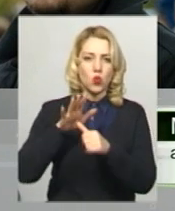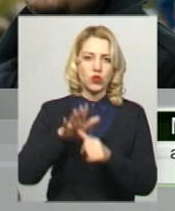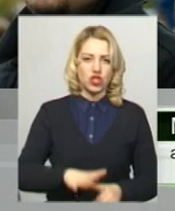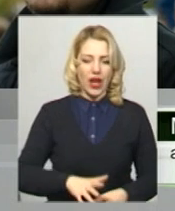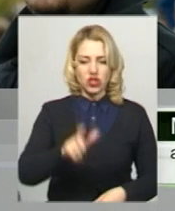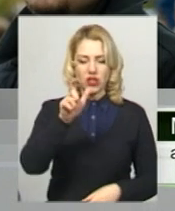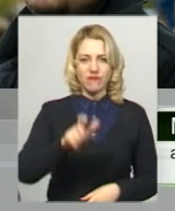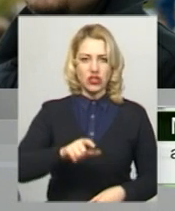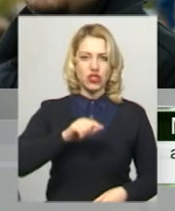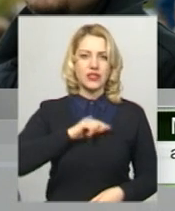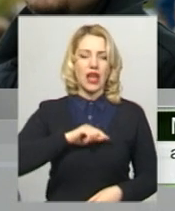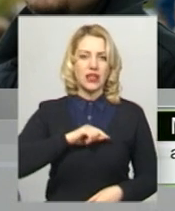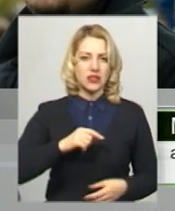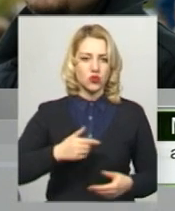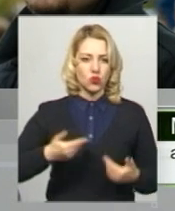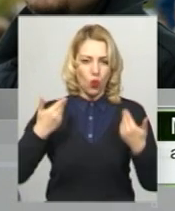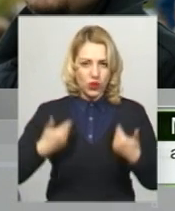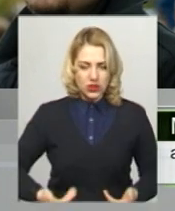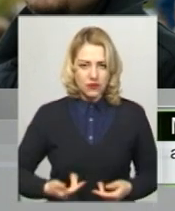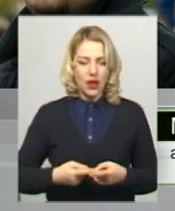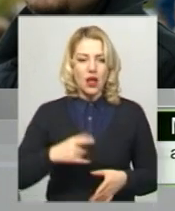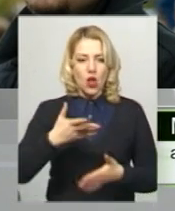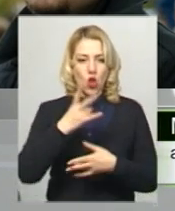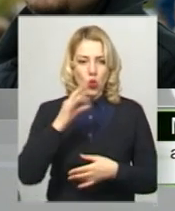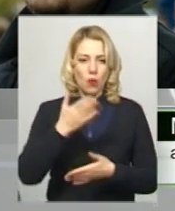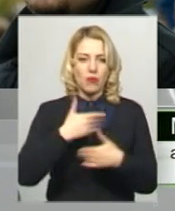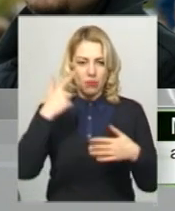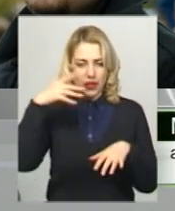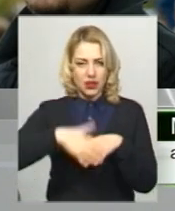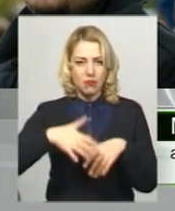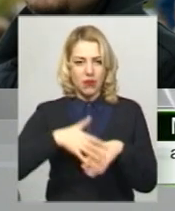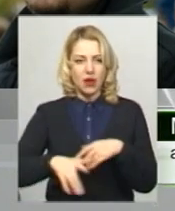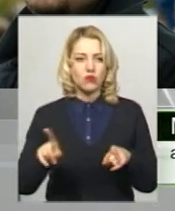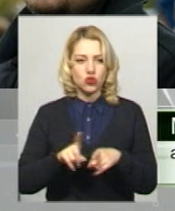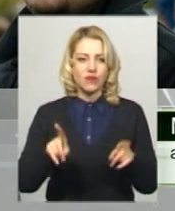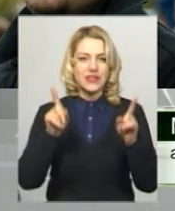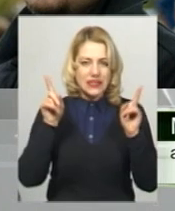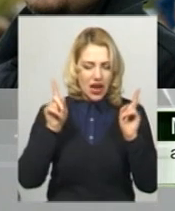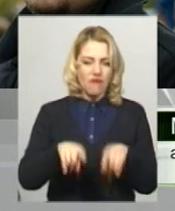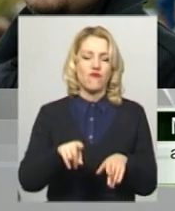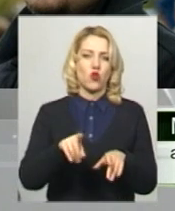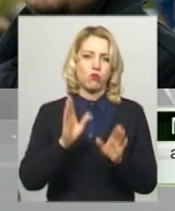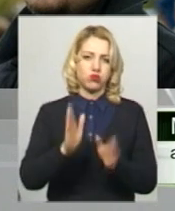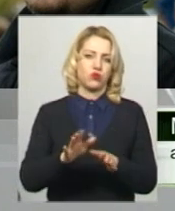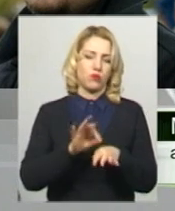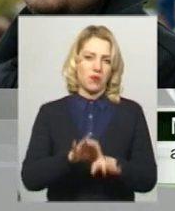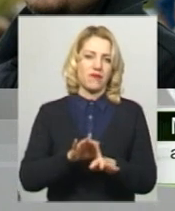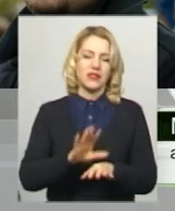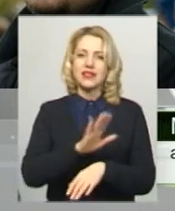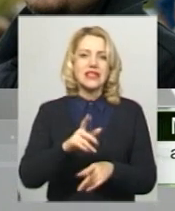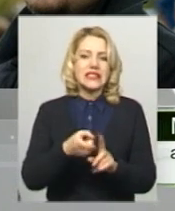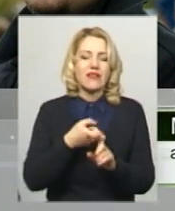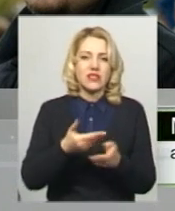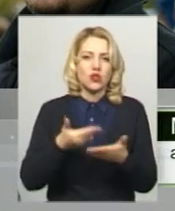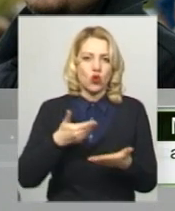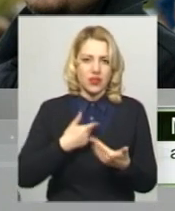достоинство военнослужащих, особенно офицеров. Но мы понимаем, что экспертизу все равно будут проводить, вне зависимости от возражений наших. Поэтому